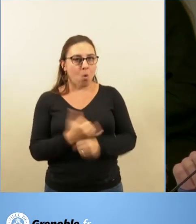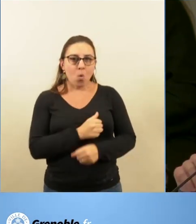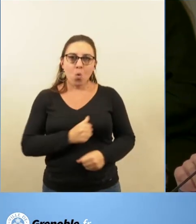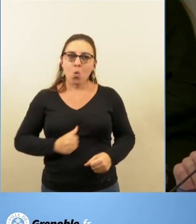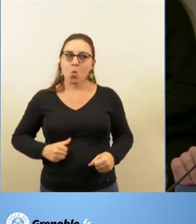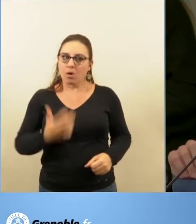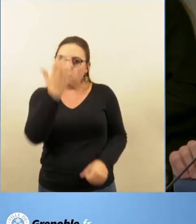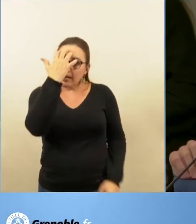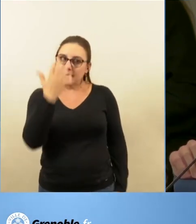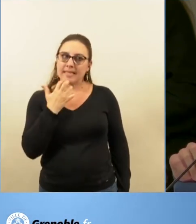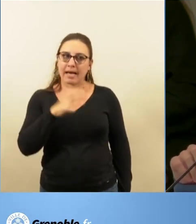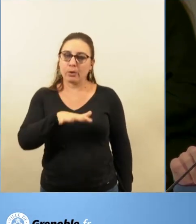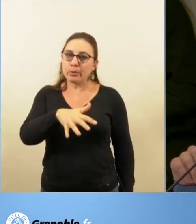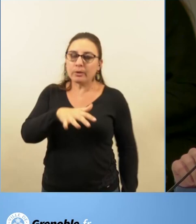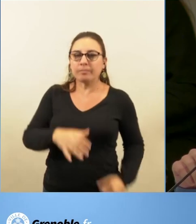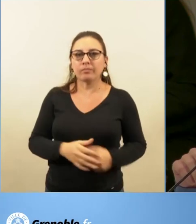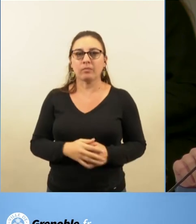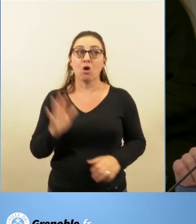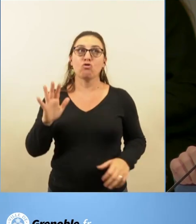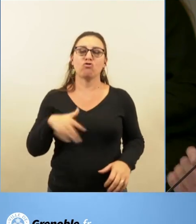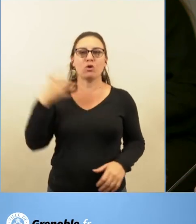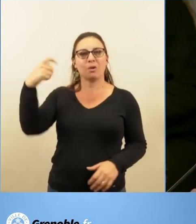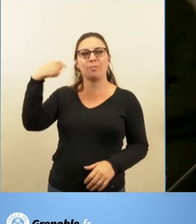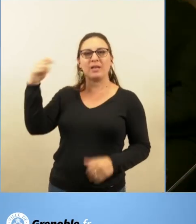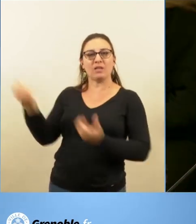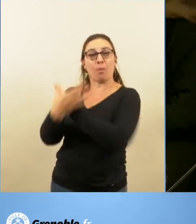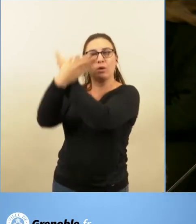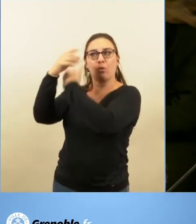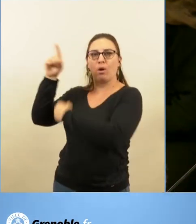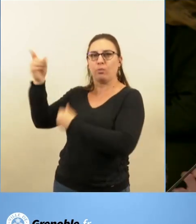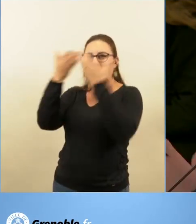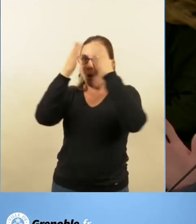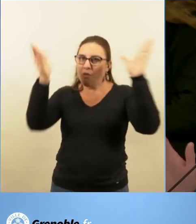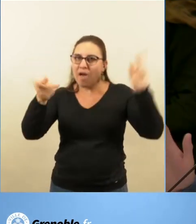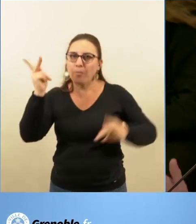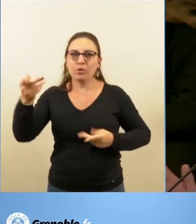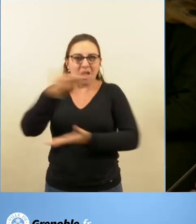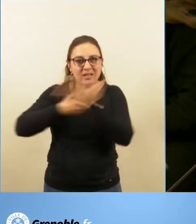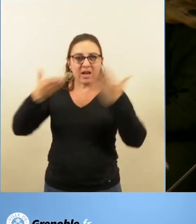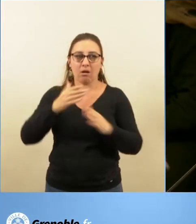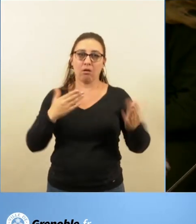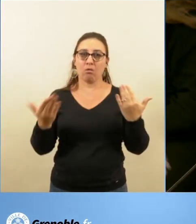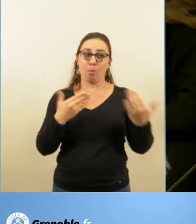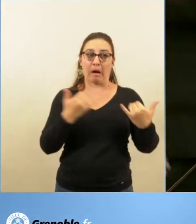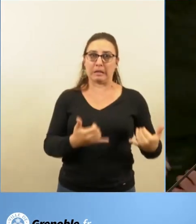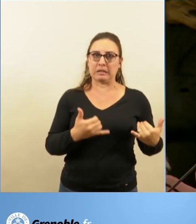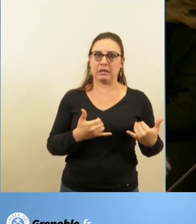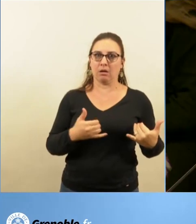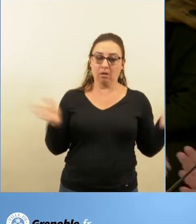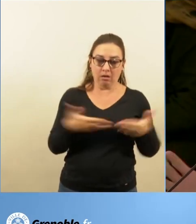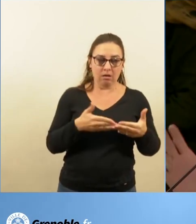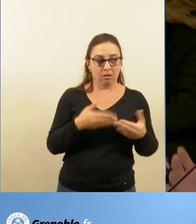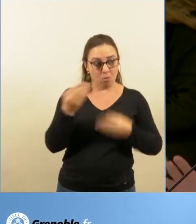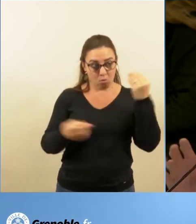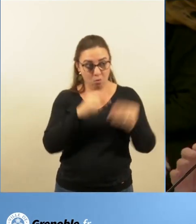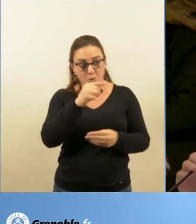c'est pas très sérieux heureusement que le Président j'ai envie de dire Ferrari a beaucoup plus d'ouverture dans le dialogue que l'on peut l'avoir ici parce que sinon vous auriez